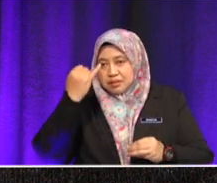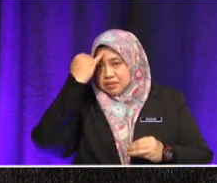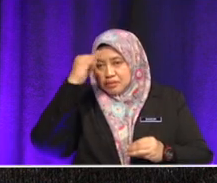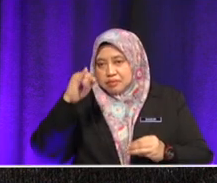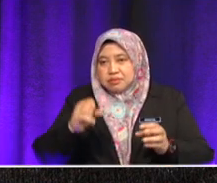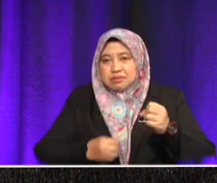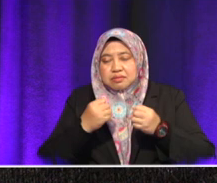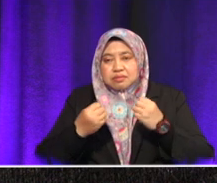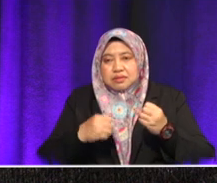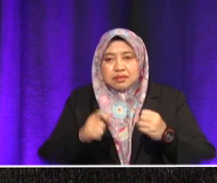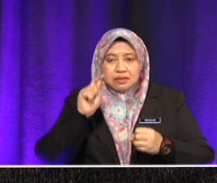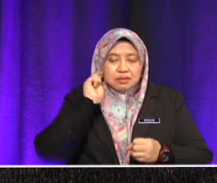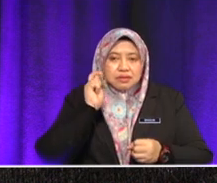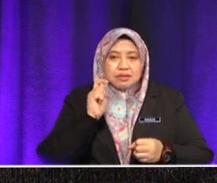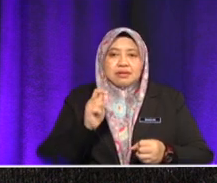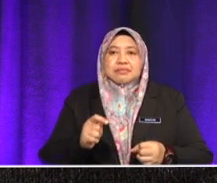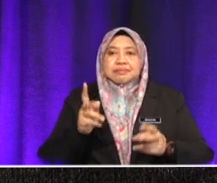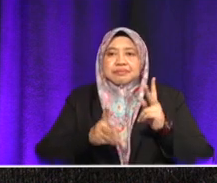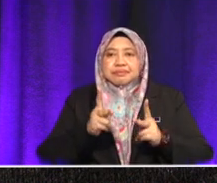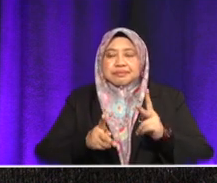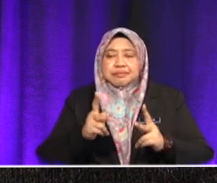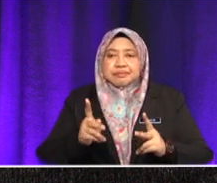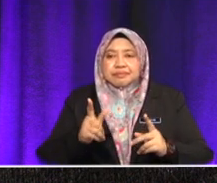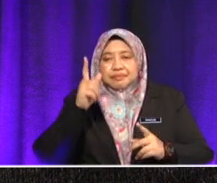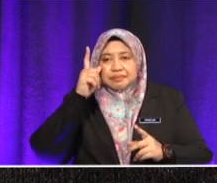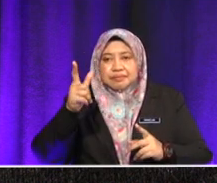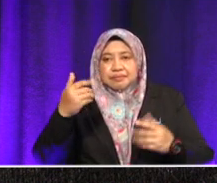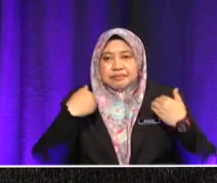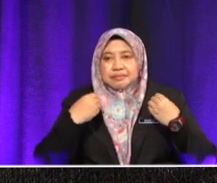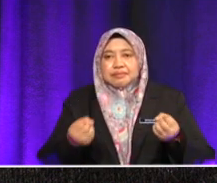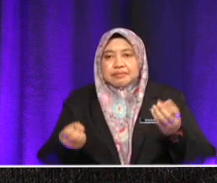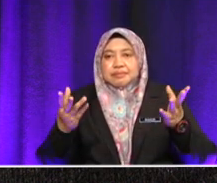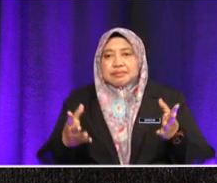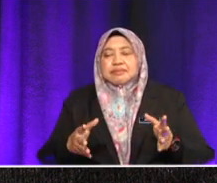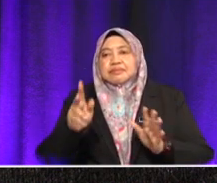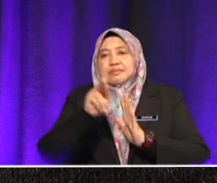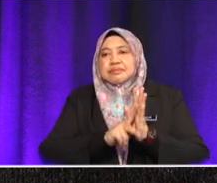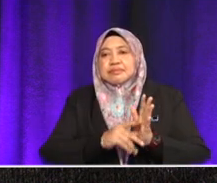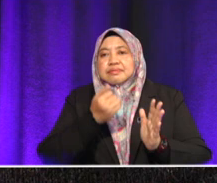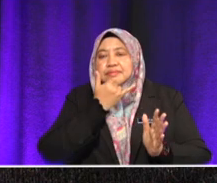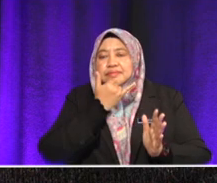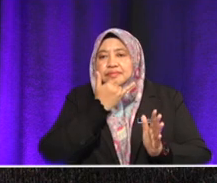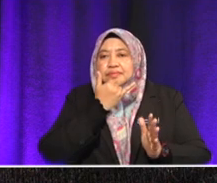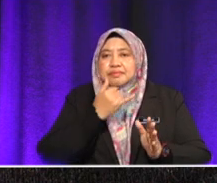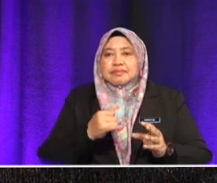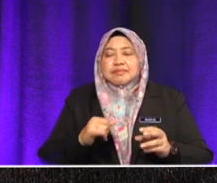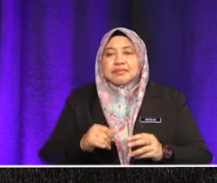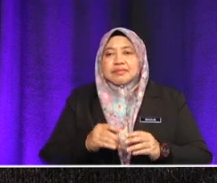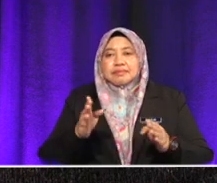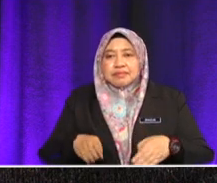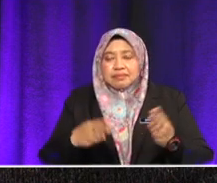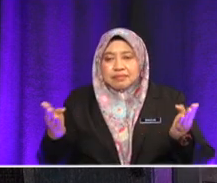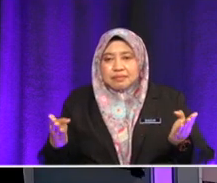jadi kalau kita lihat ada beberapa kesilapan tata bahasa di sini dan juga ejaan yang